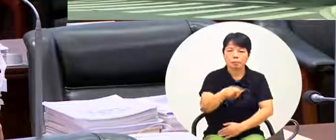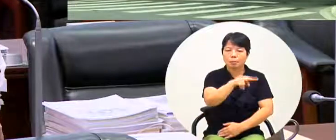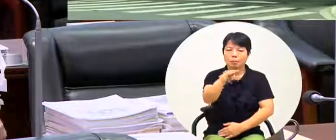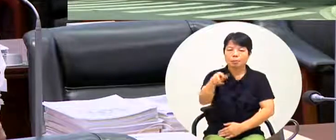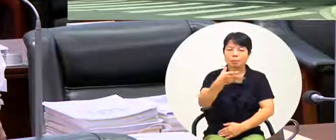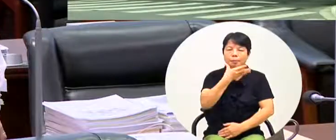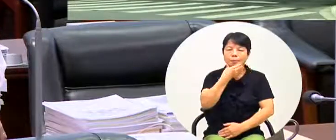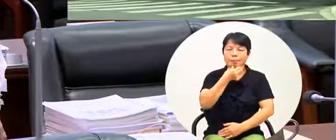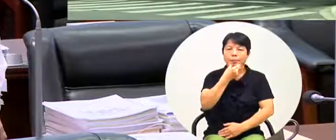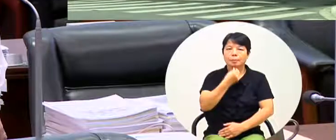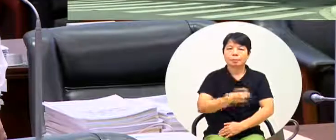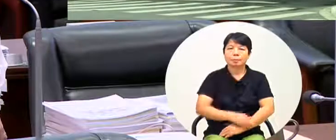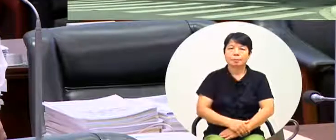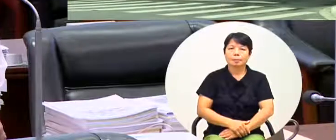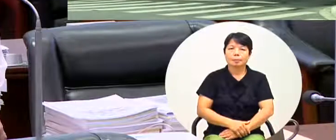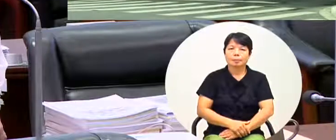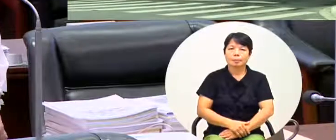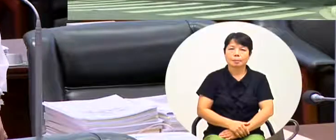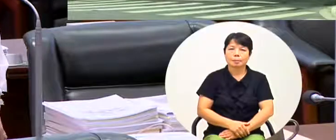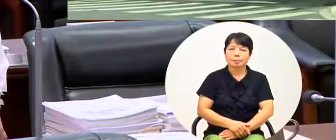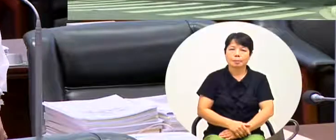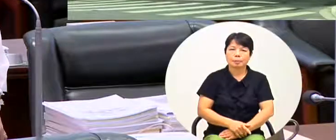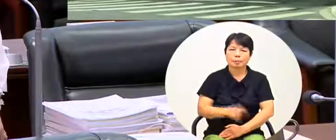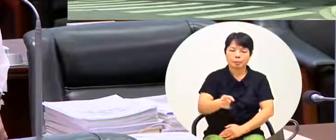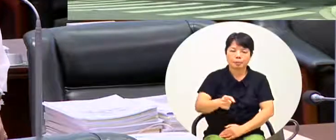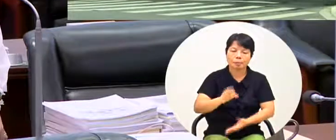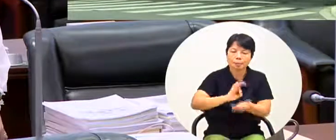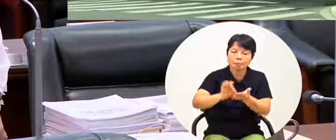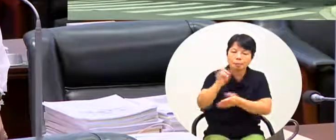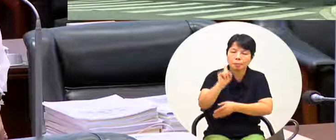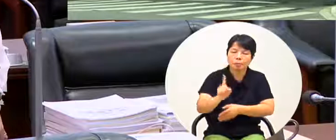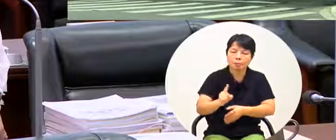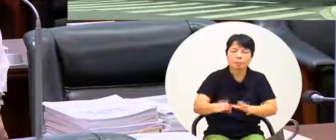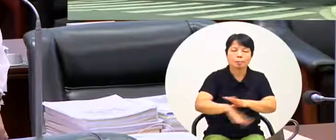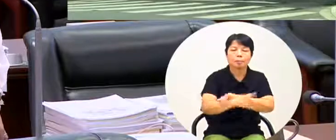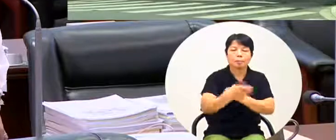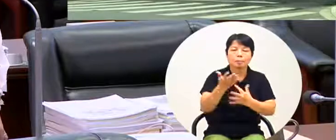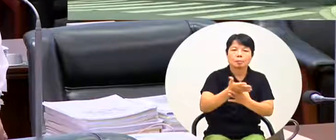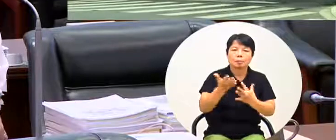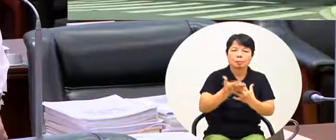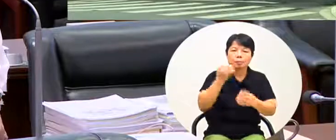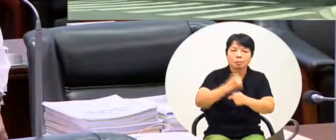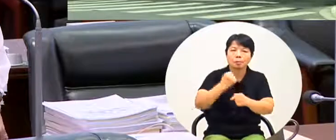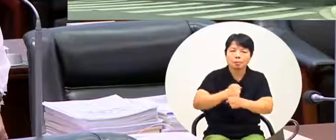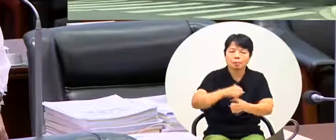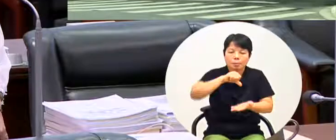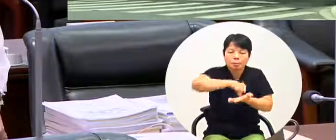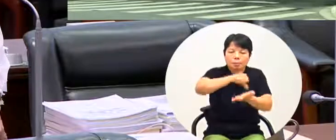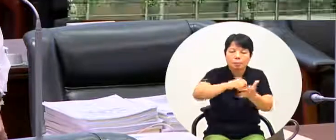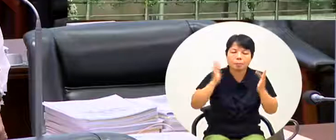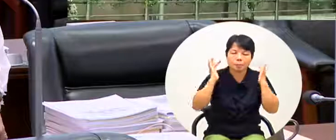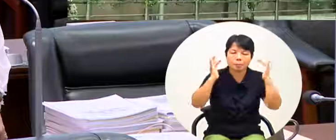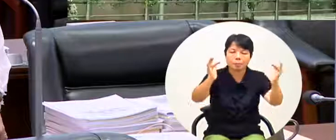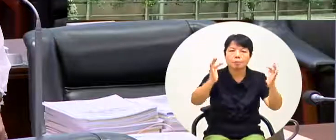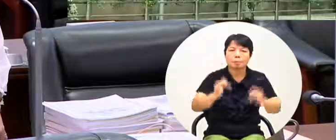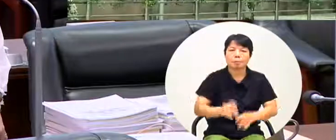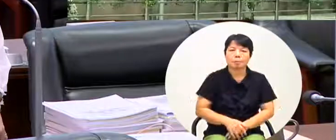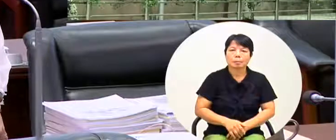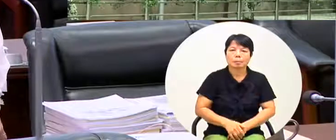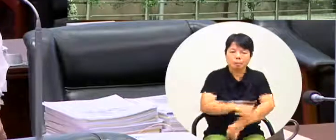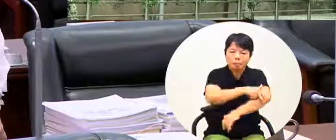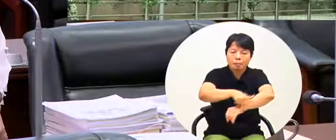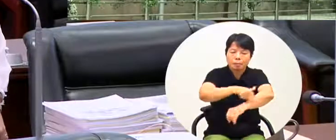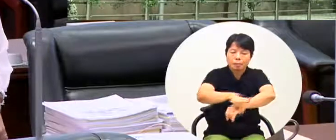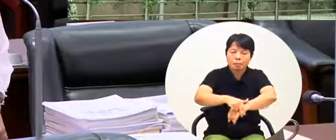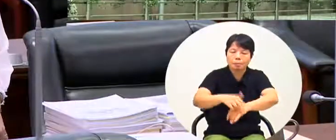他利用了这样的一个空间，做了这样一个植栽，他一样达到他的社区街道的美化哈，你看他